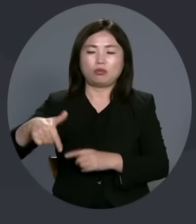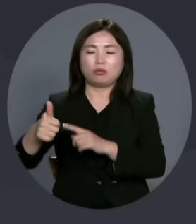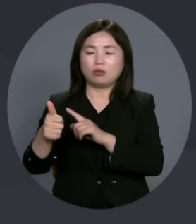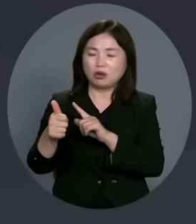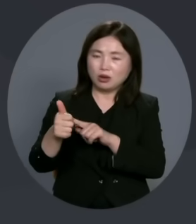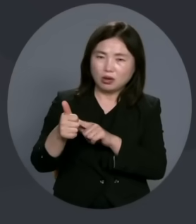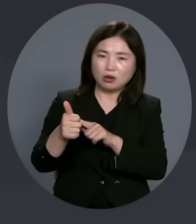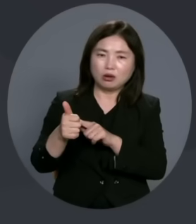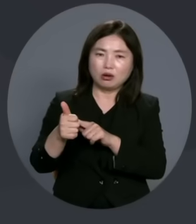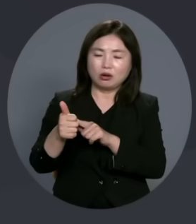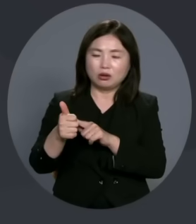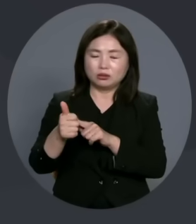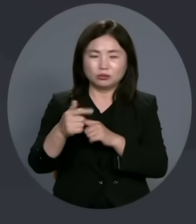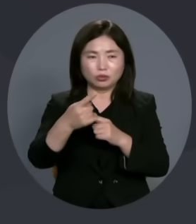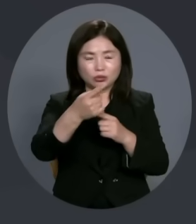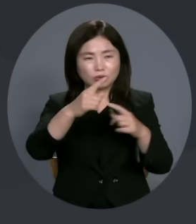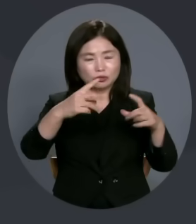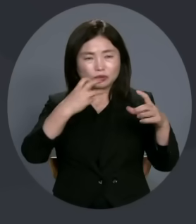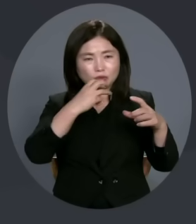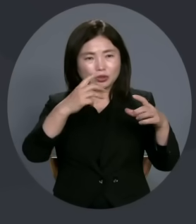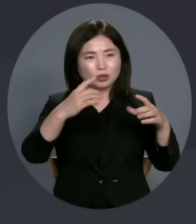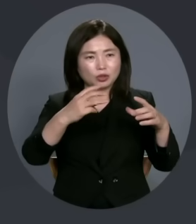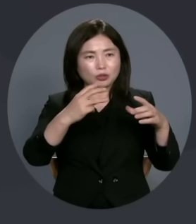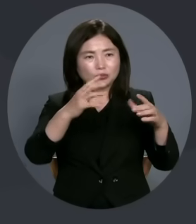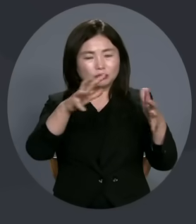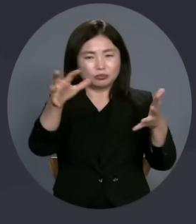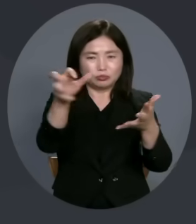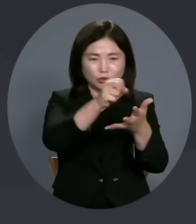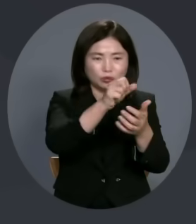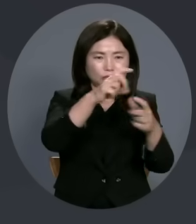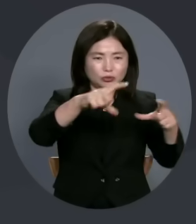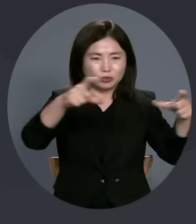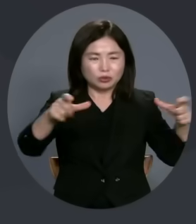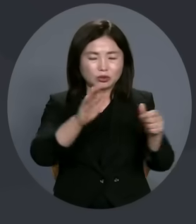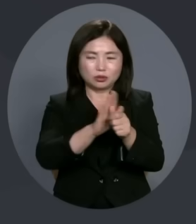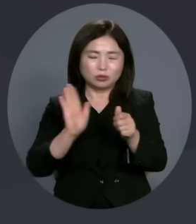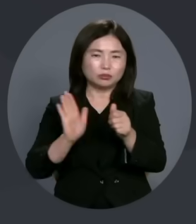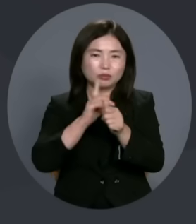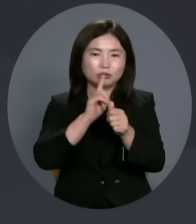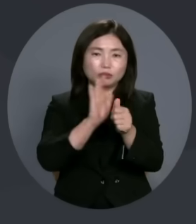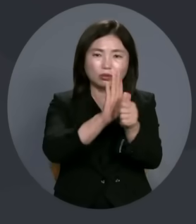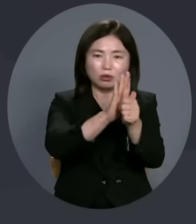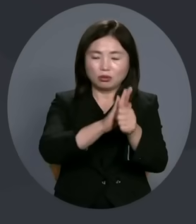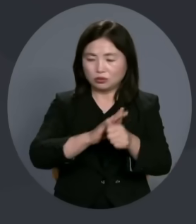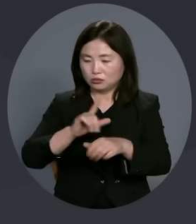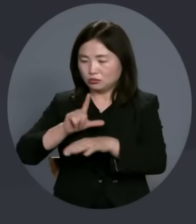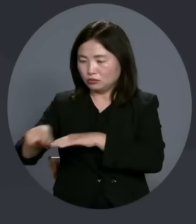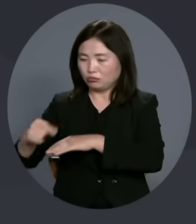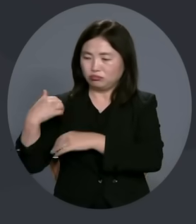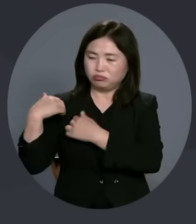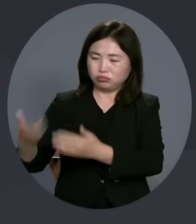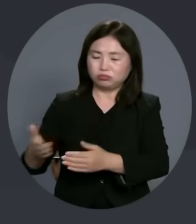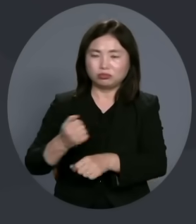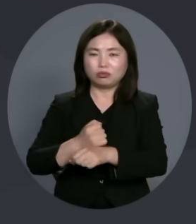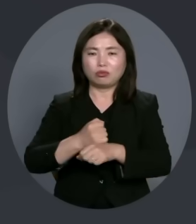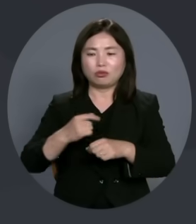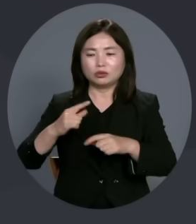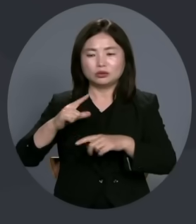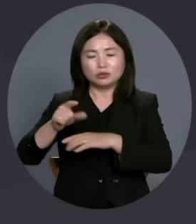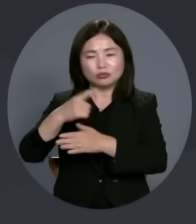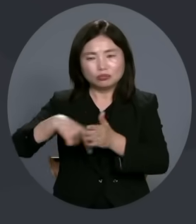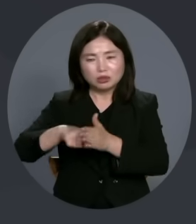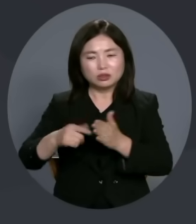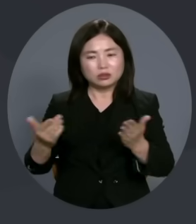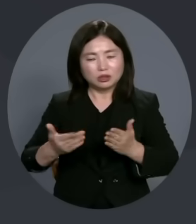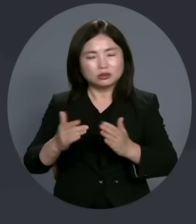대표마저도 거기에 가세하고 있는 것 같은 거두고 있는 듯해서 이분들은 당최 지역을 위해서 일하는 국회의원들이 만나